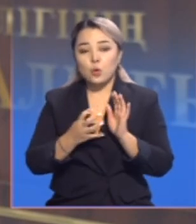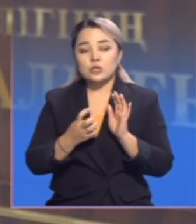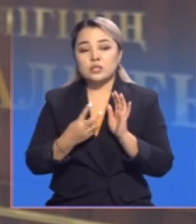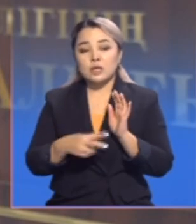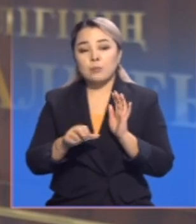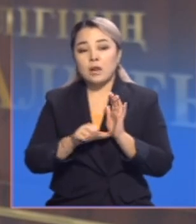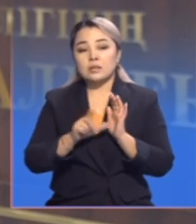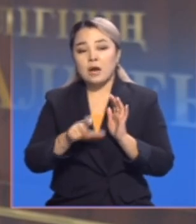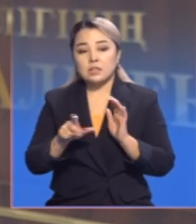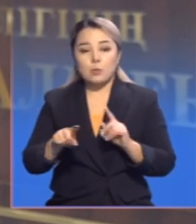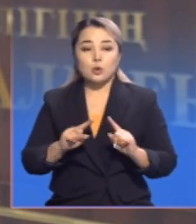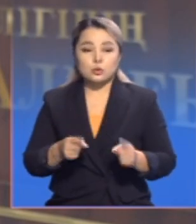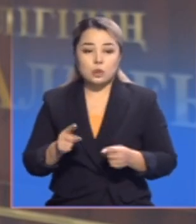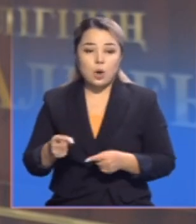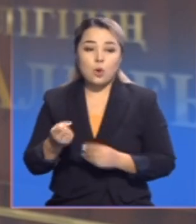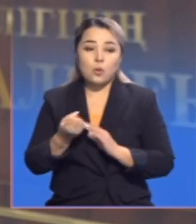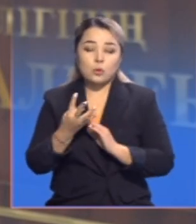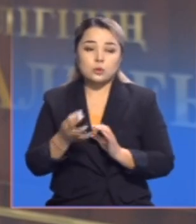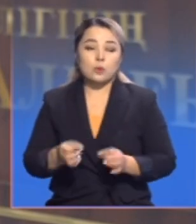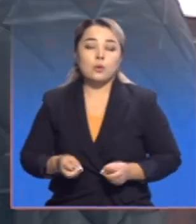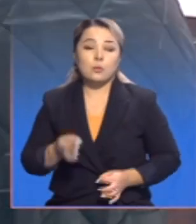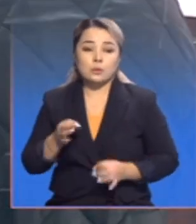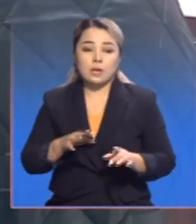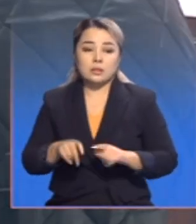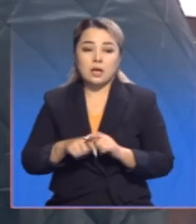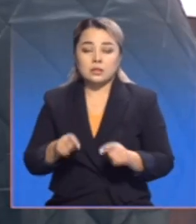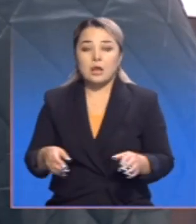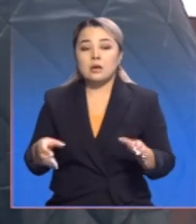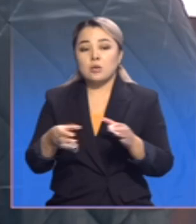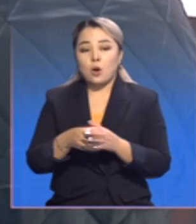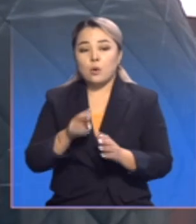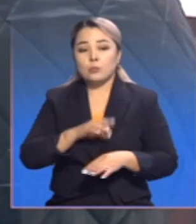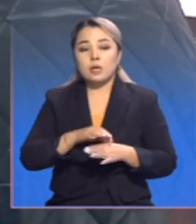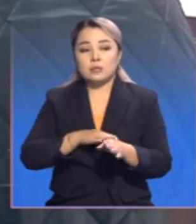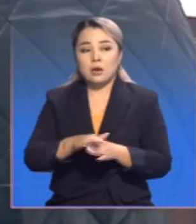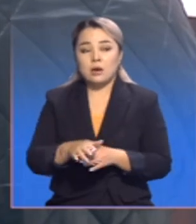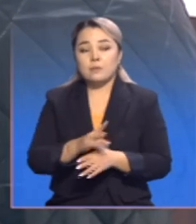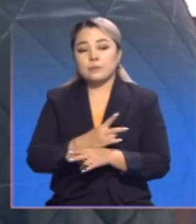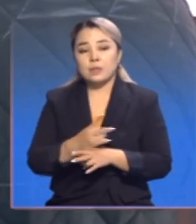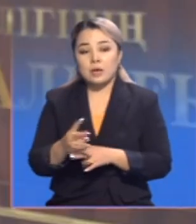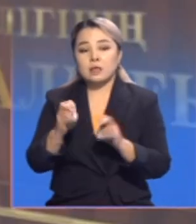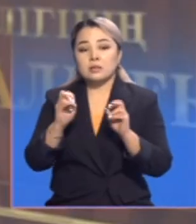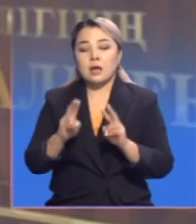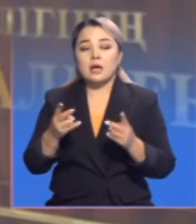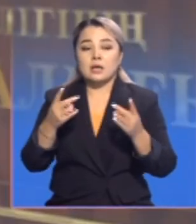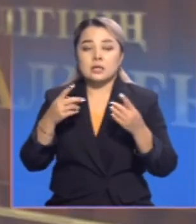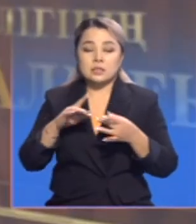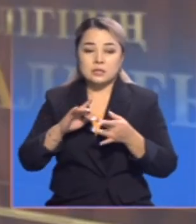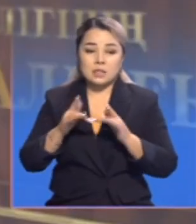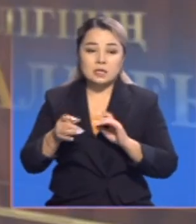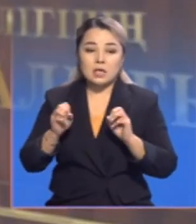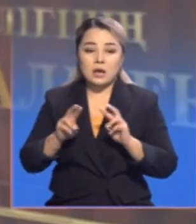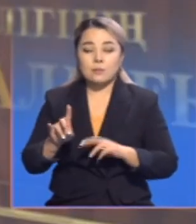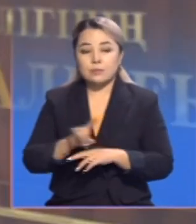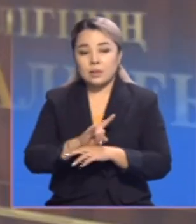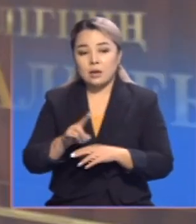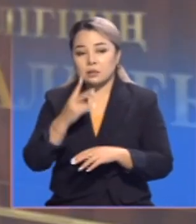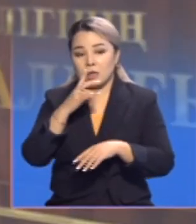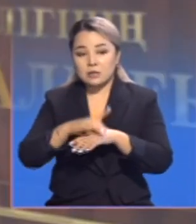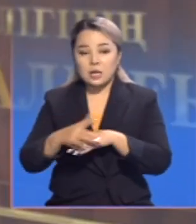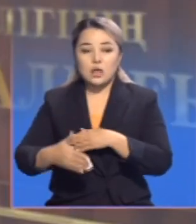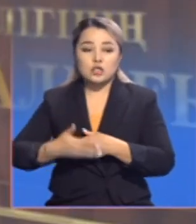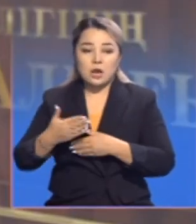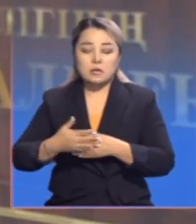426 адам ұсталды. Оның ішінде 14 қылмыс топтасып істелген. Істеген қылмыстың зардабына байланысты интернет алаяқтық жасағандарға қатысты жаза